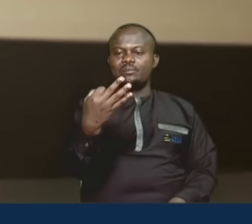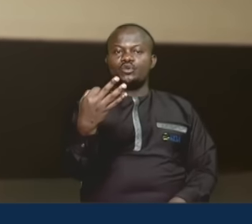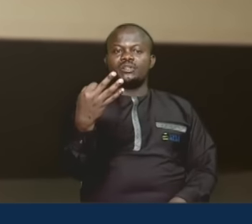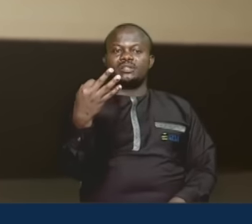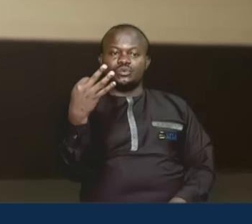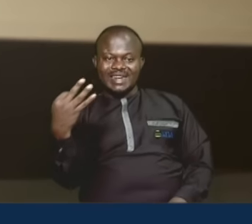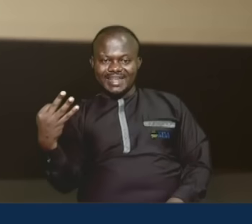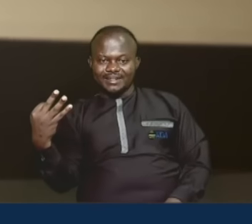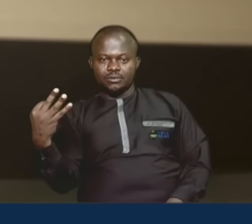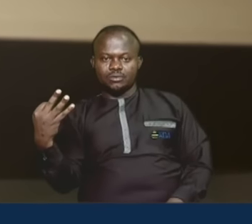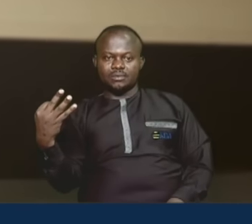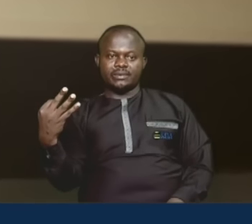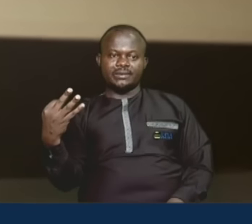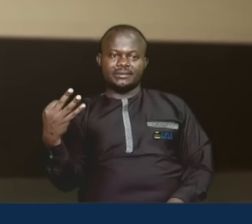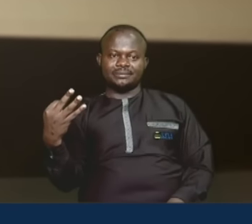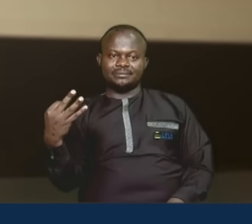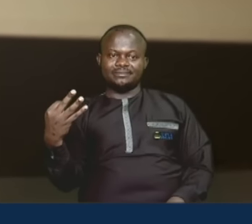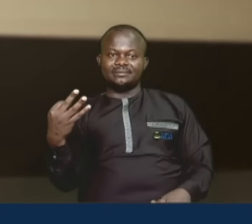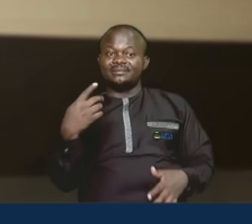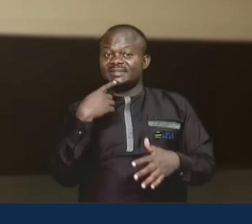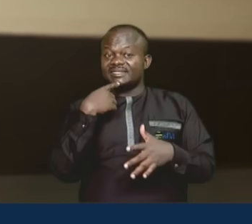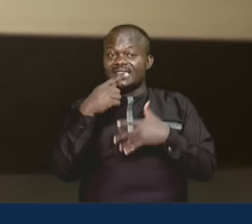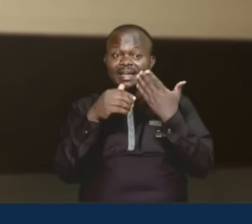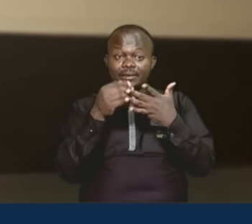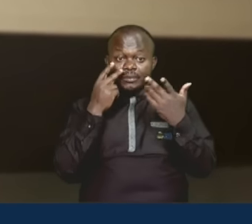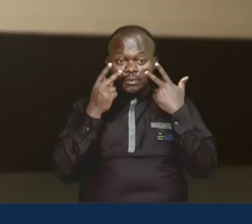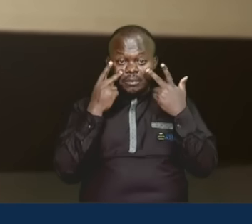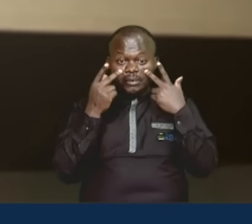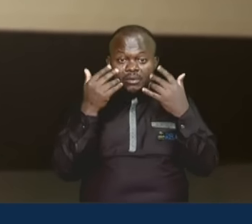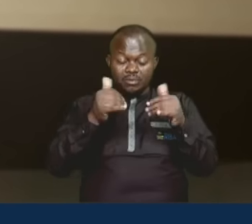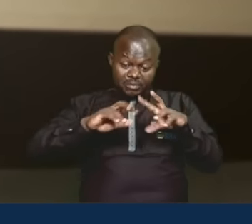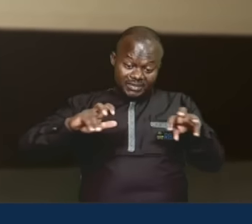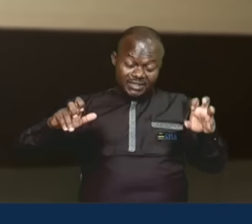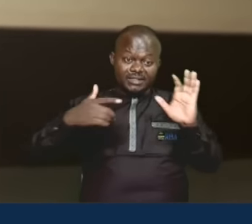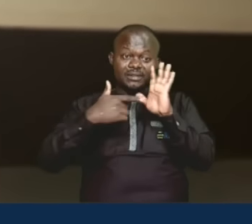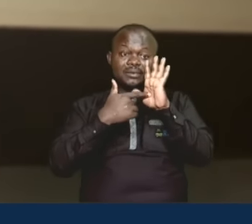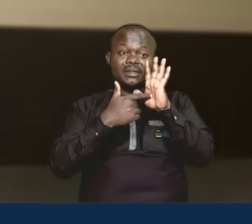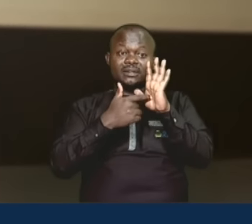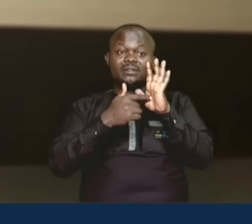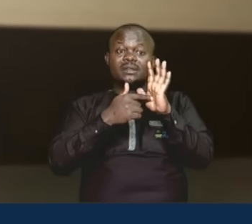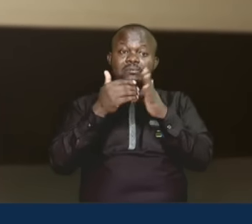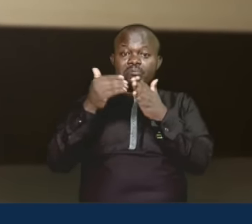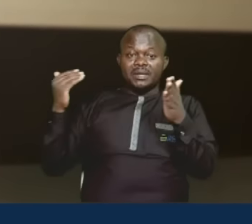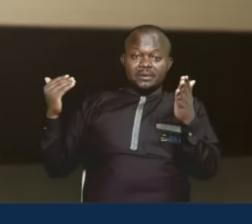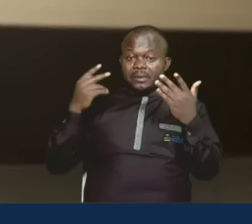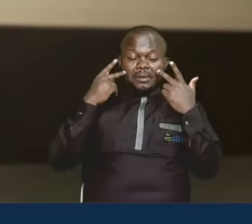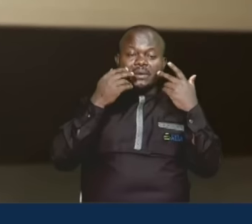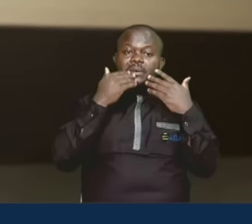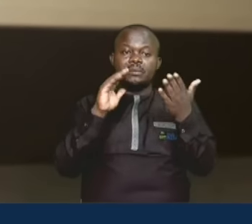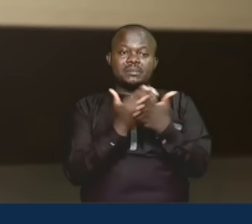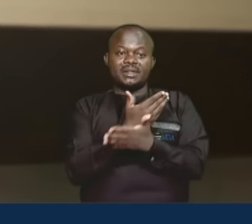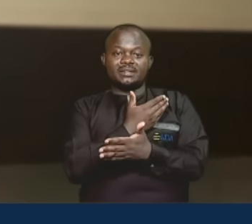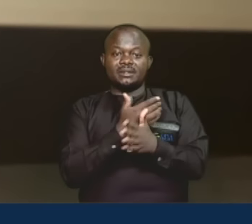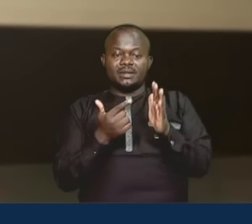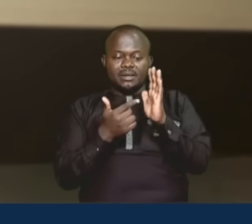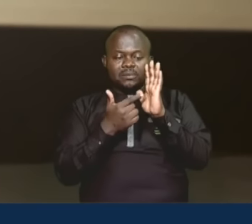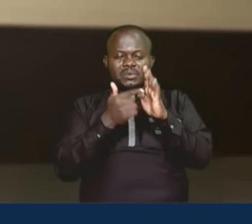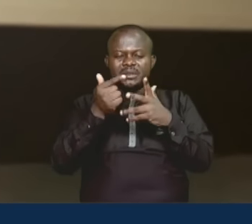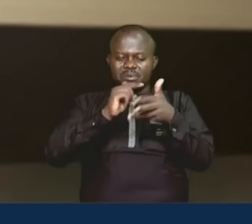433 ari yo twabonye ubushakashatsi bwagaragaje atari yarabonetse mbere. Muri ibyo byose